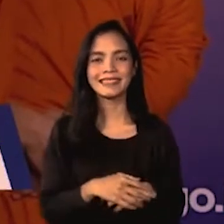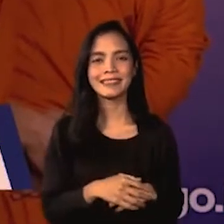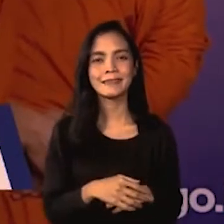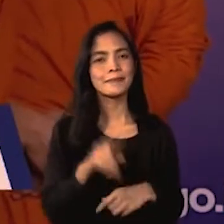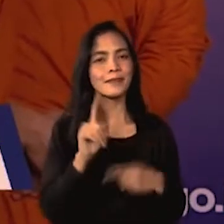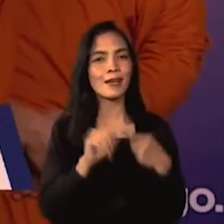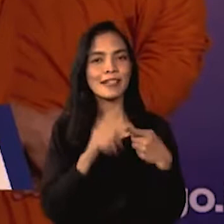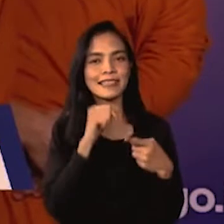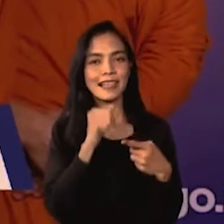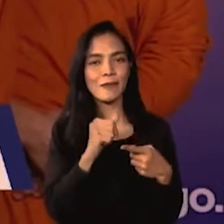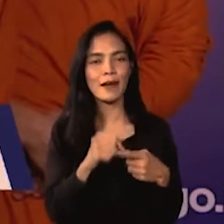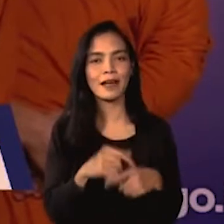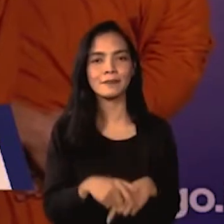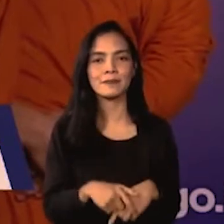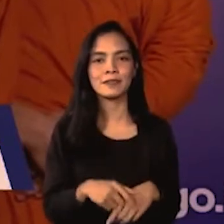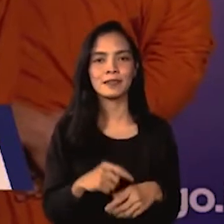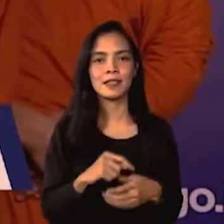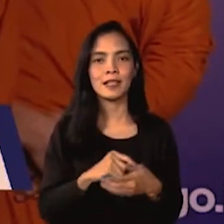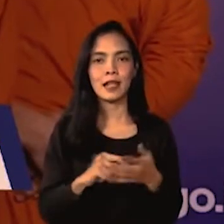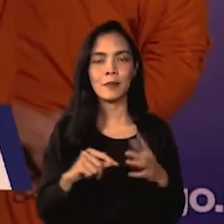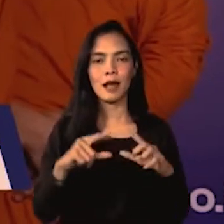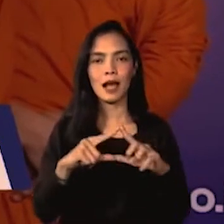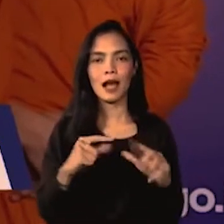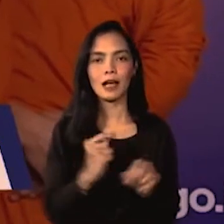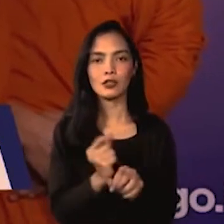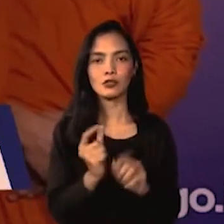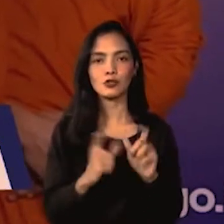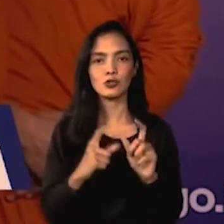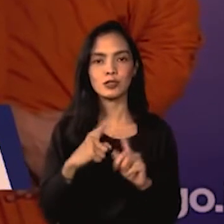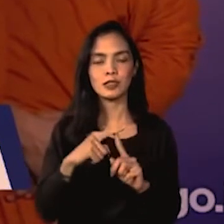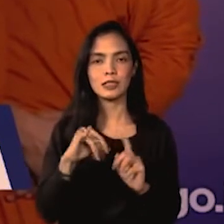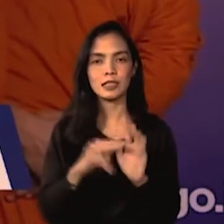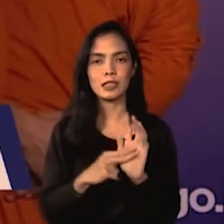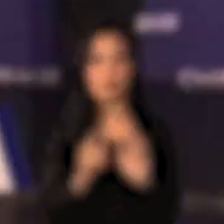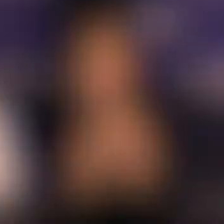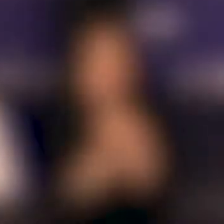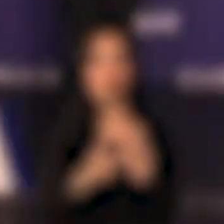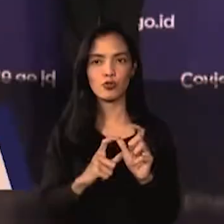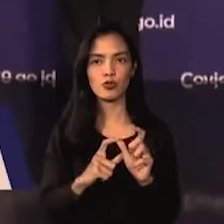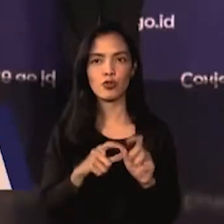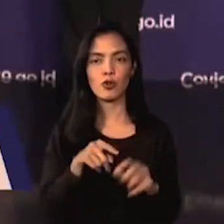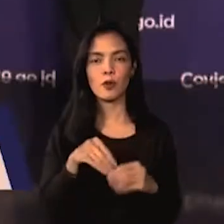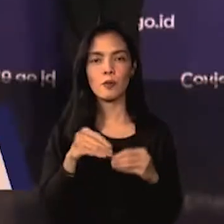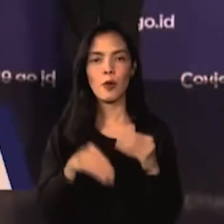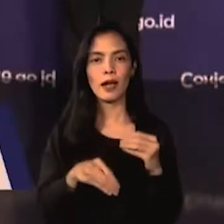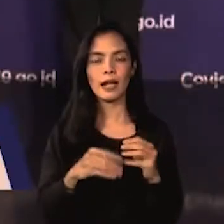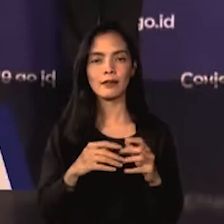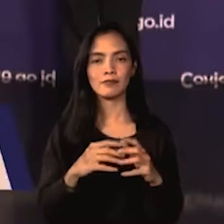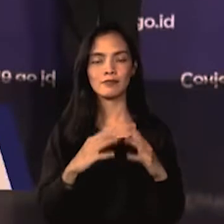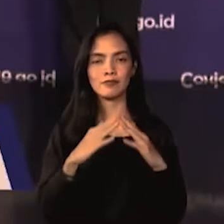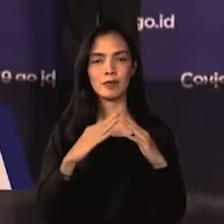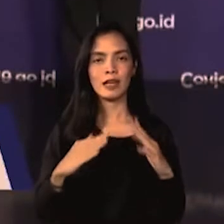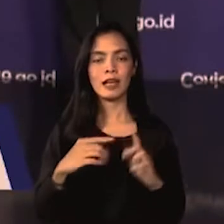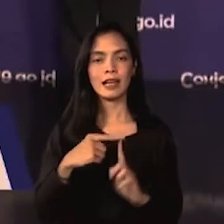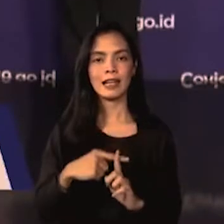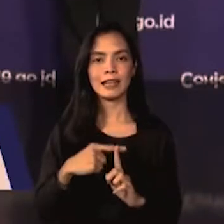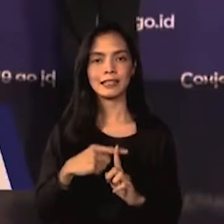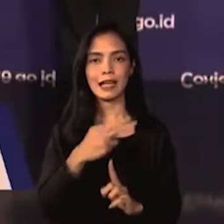Pertama adalah Bapak Romo Agustinus Heri Wibowo dari Konferensi Wali Gereja